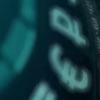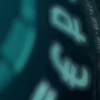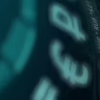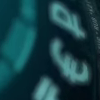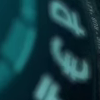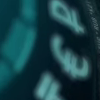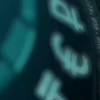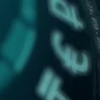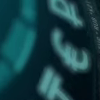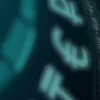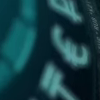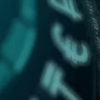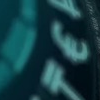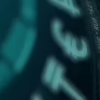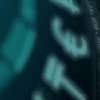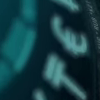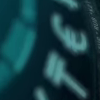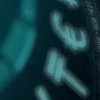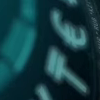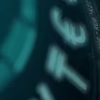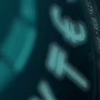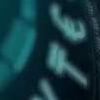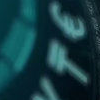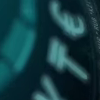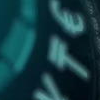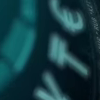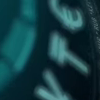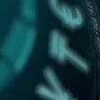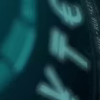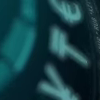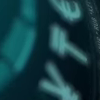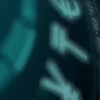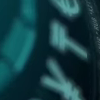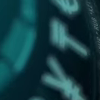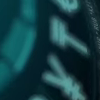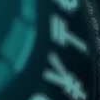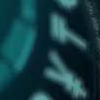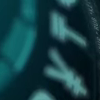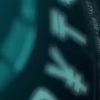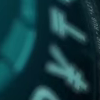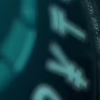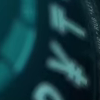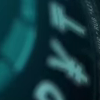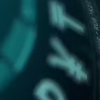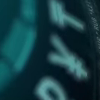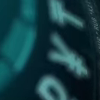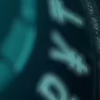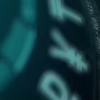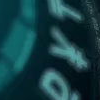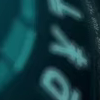Ресей рублі 6 теңге 5 тиын. Қытай юані 55 теңге 45 тиын.